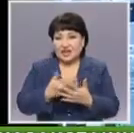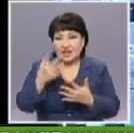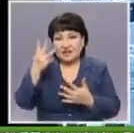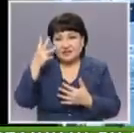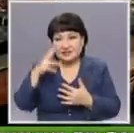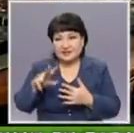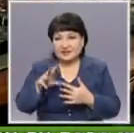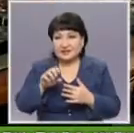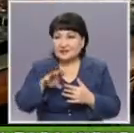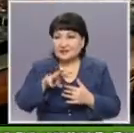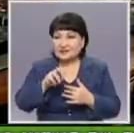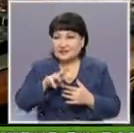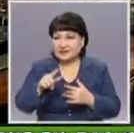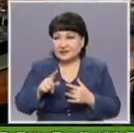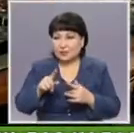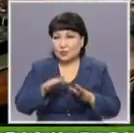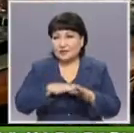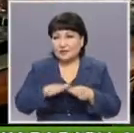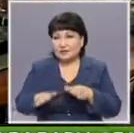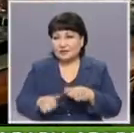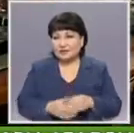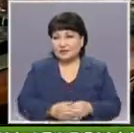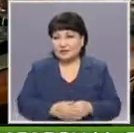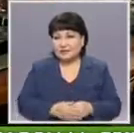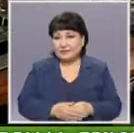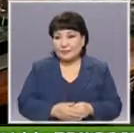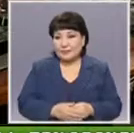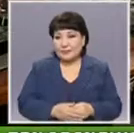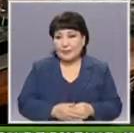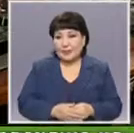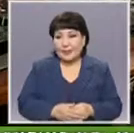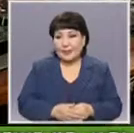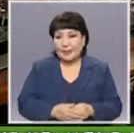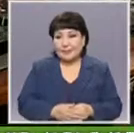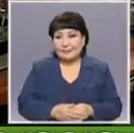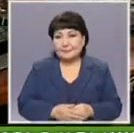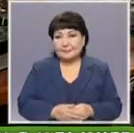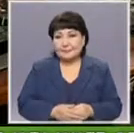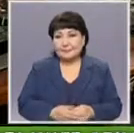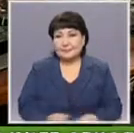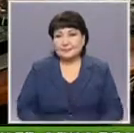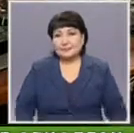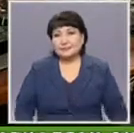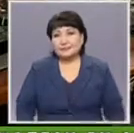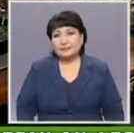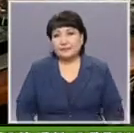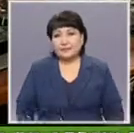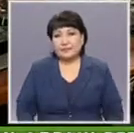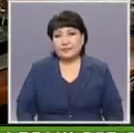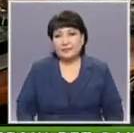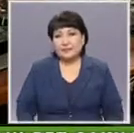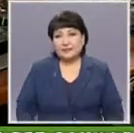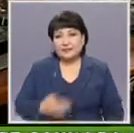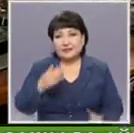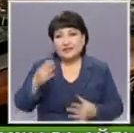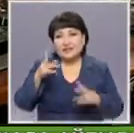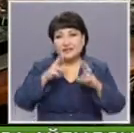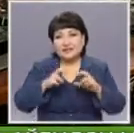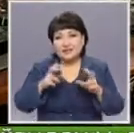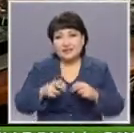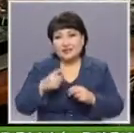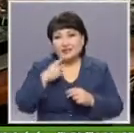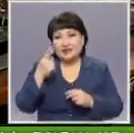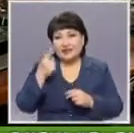қызу. Сені іздедім даладан, сені іздедім